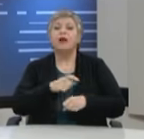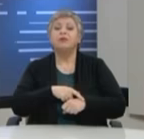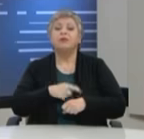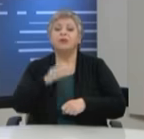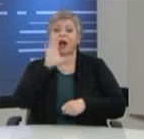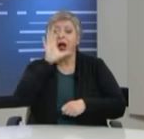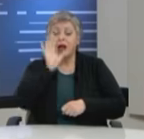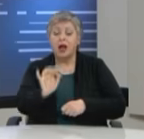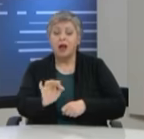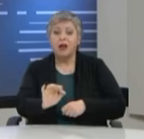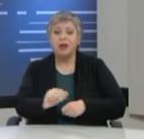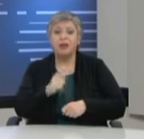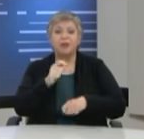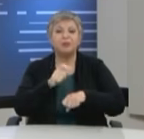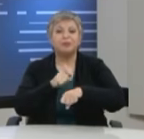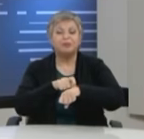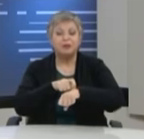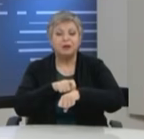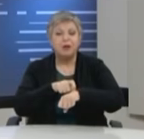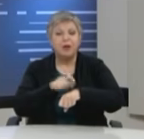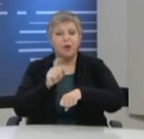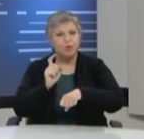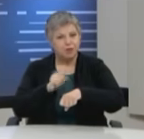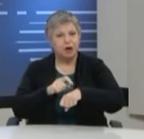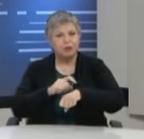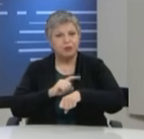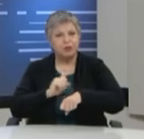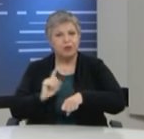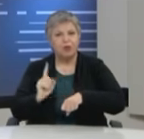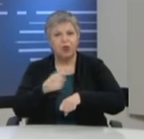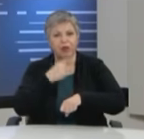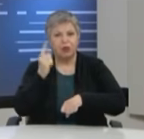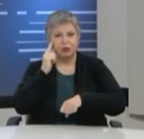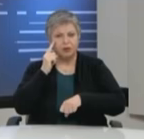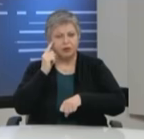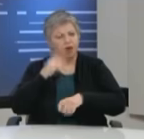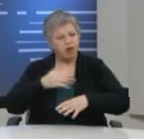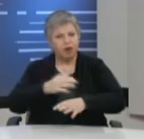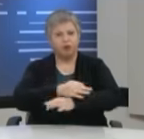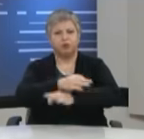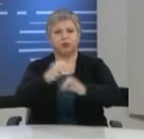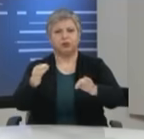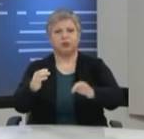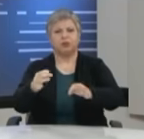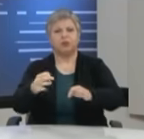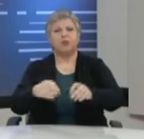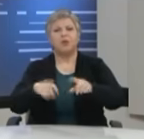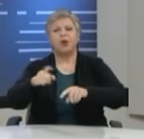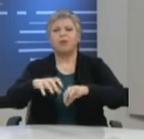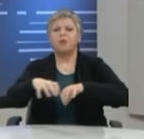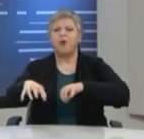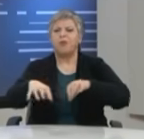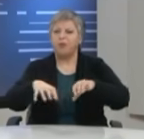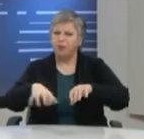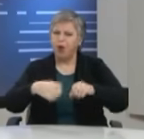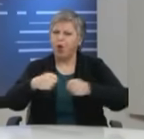απευθύνομαι σε όλους. Ακόμα και σε αυτούς που μας χωρίζουν πολλά. Αλλά μας ενώνει. Όλους μας ενώνει η αγάπη για την